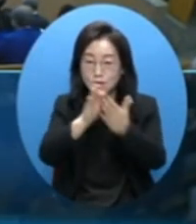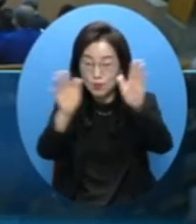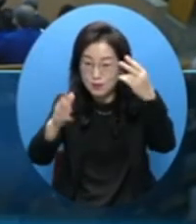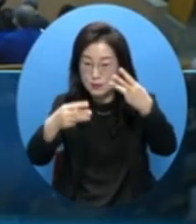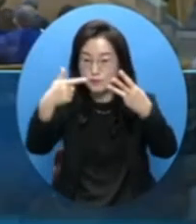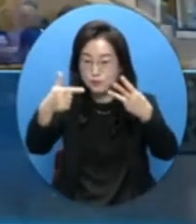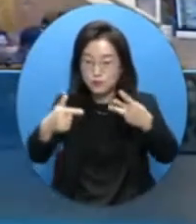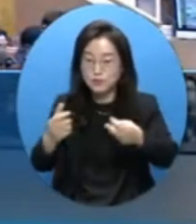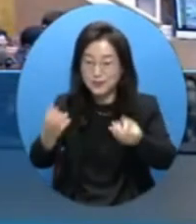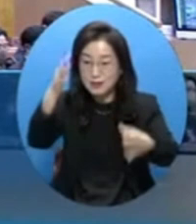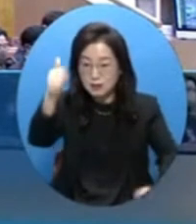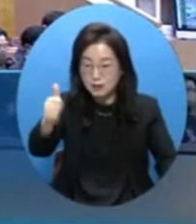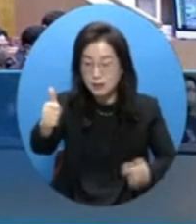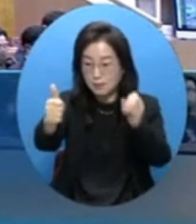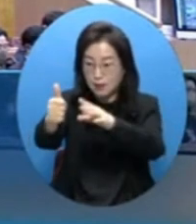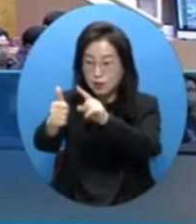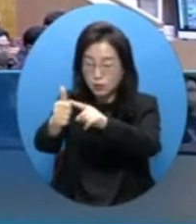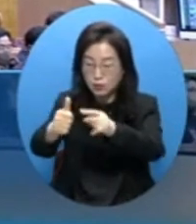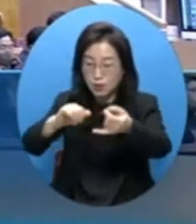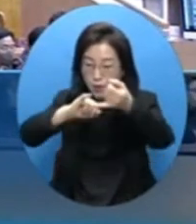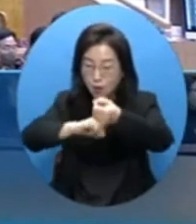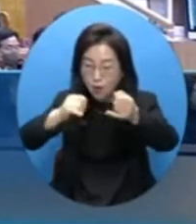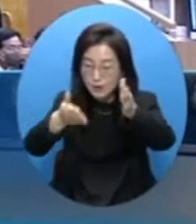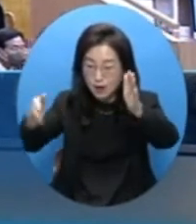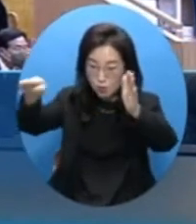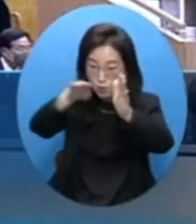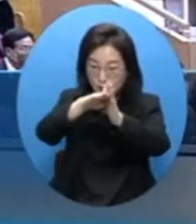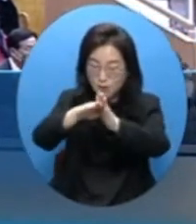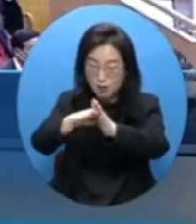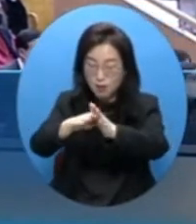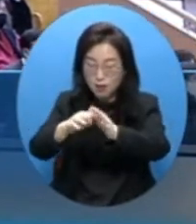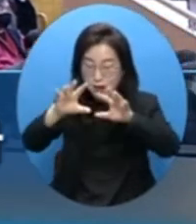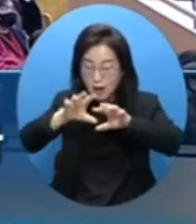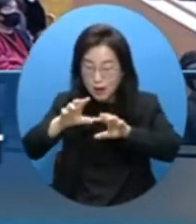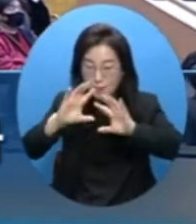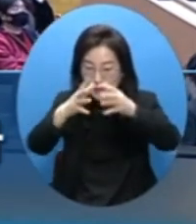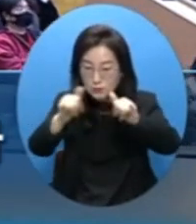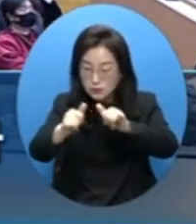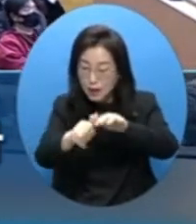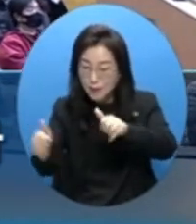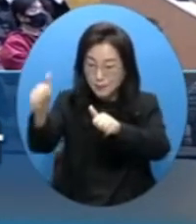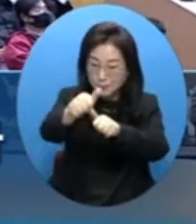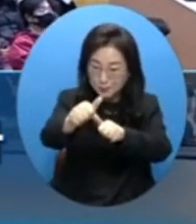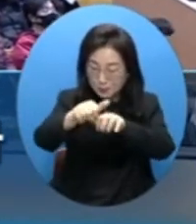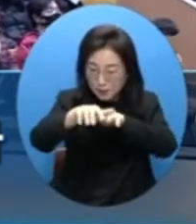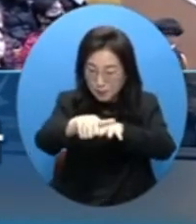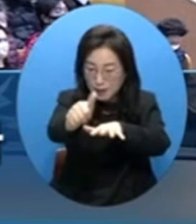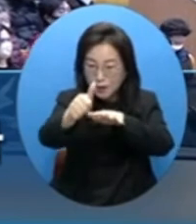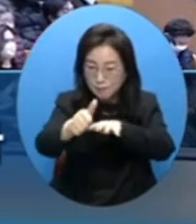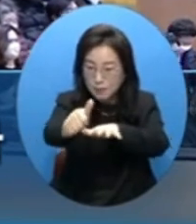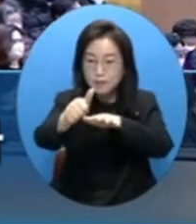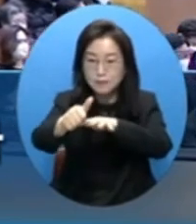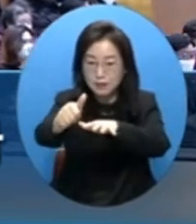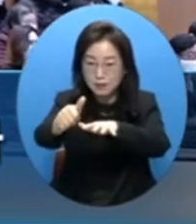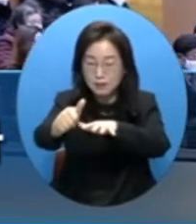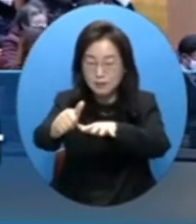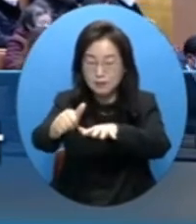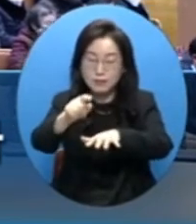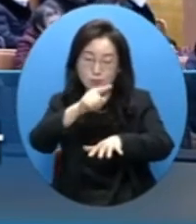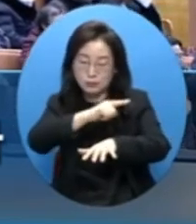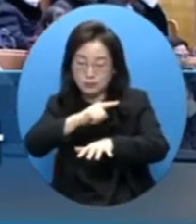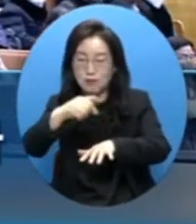제자들에게 말하여 이르되 언약궤를 메고 백성 앞서 건너라 하매 곧 언약궤를 메고 백성 앞에 앞서